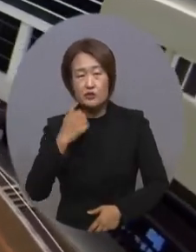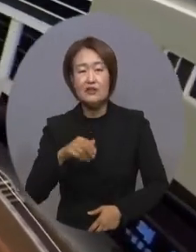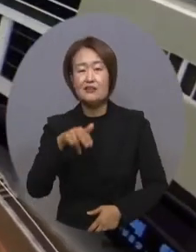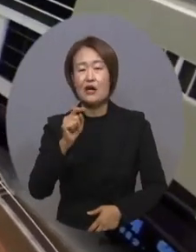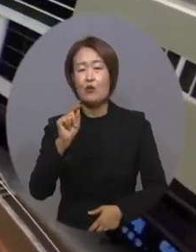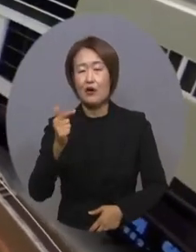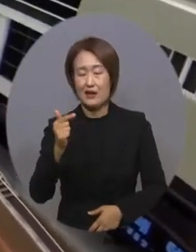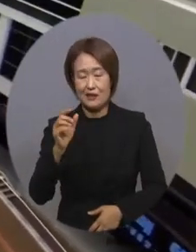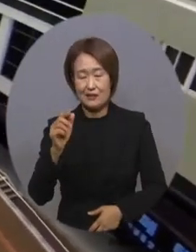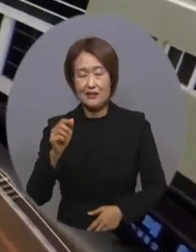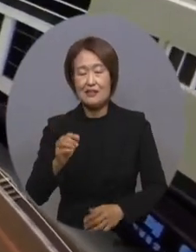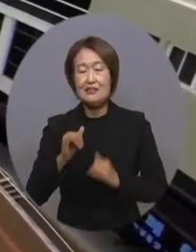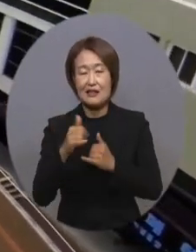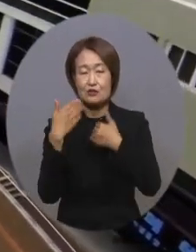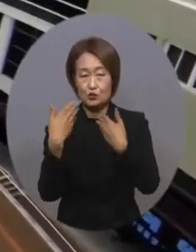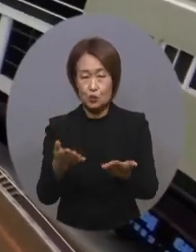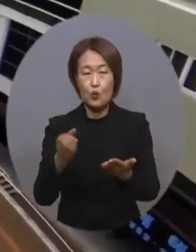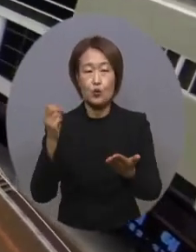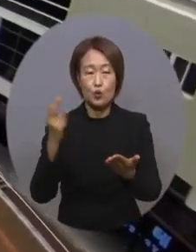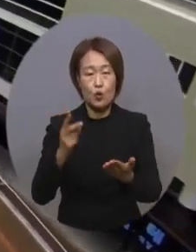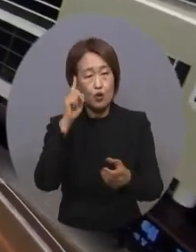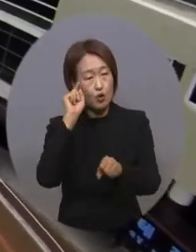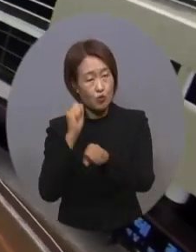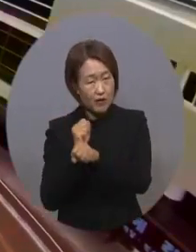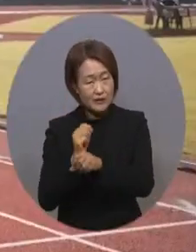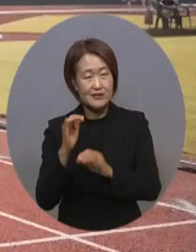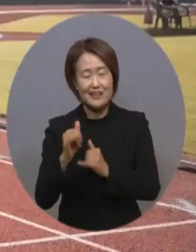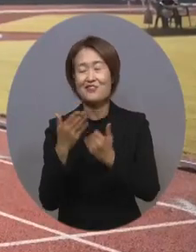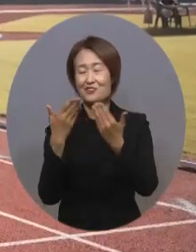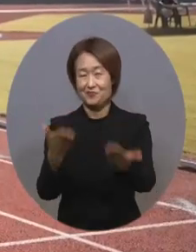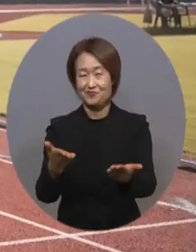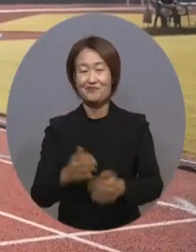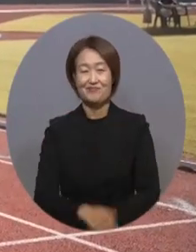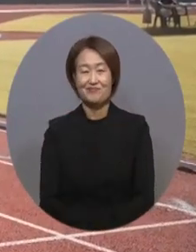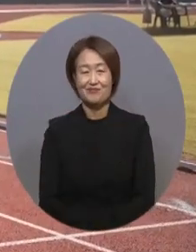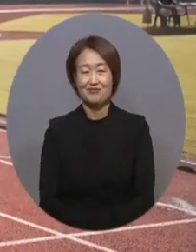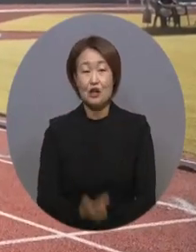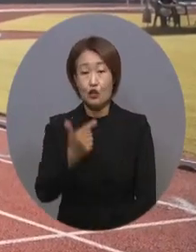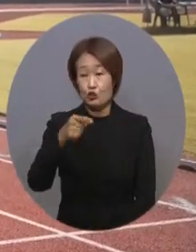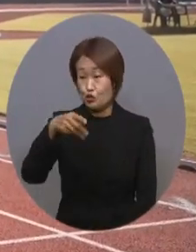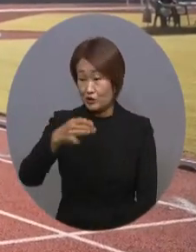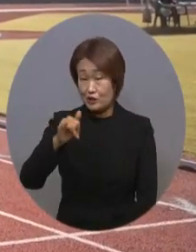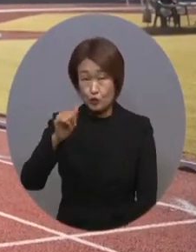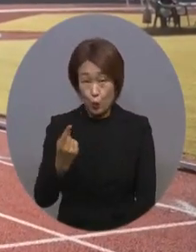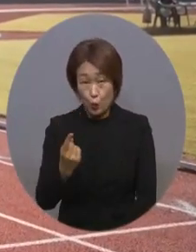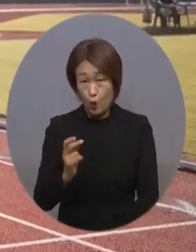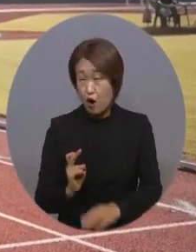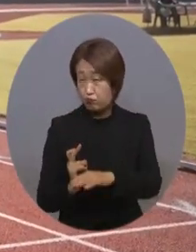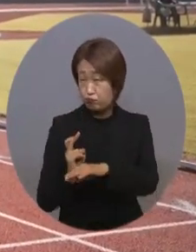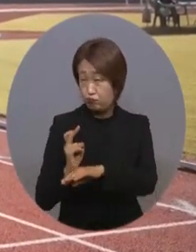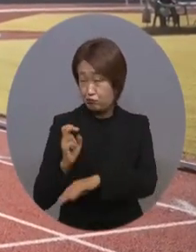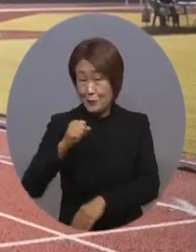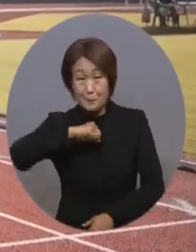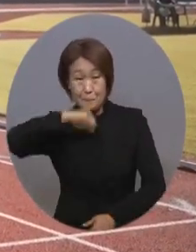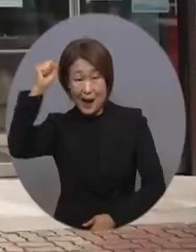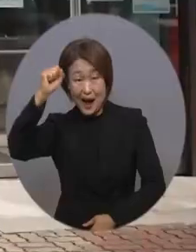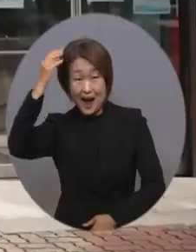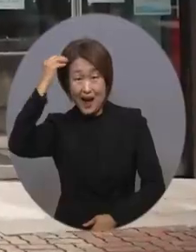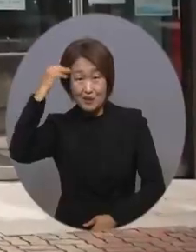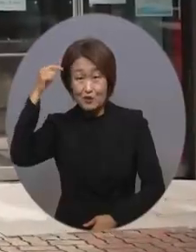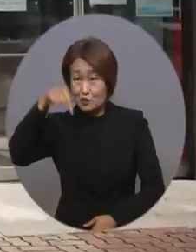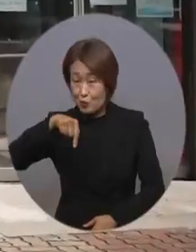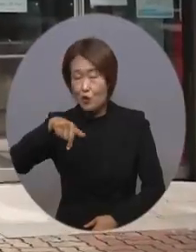장관상과 한국항공우주연구원장상 등이 수여됐습니다 누리호를 우주로 소화하는데 성공한 우주항공도시